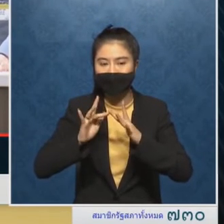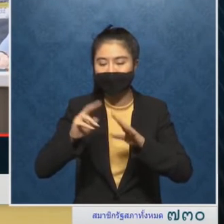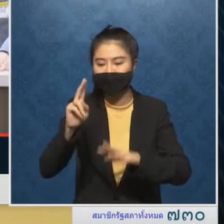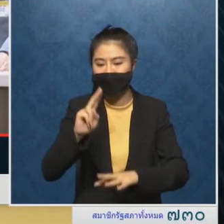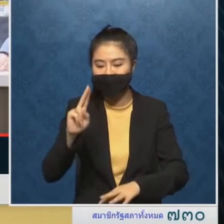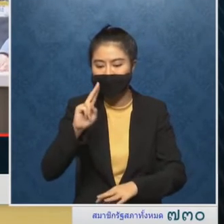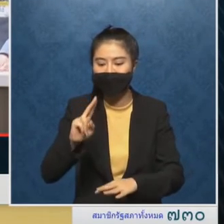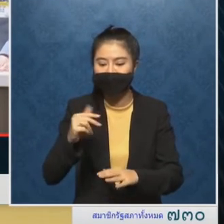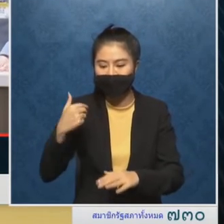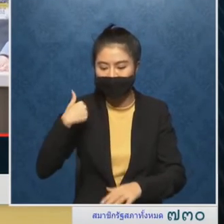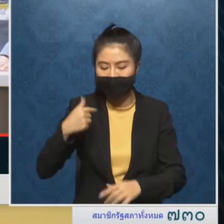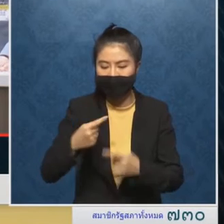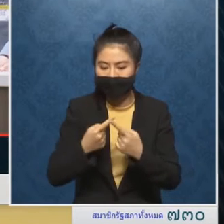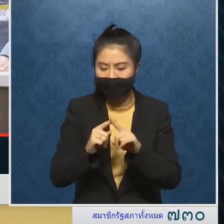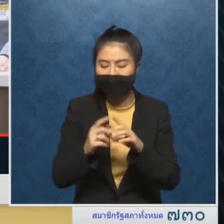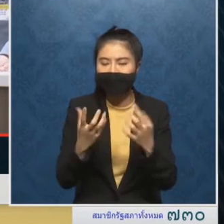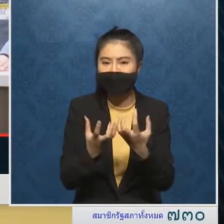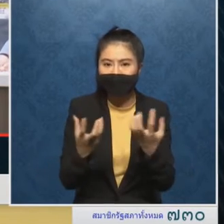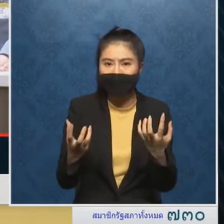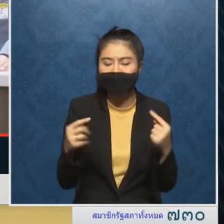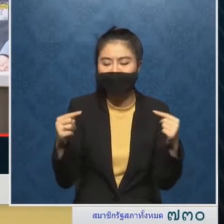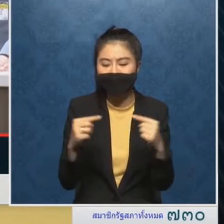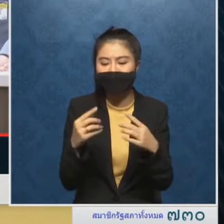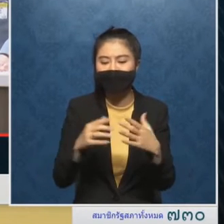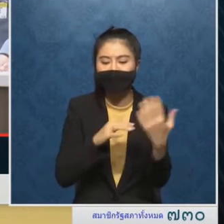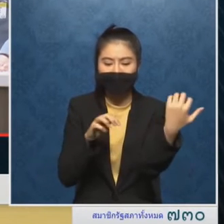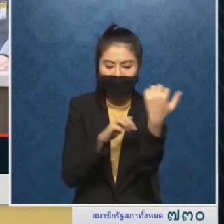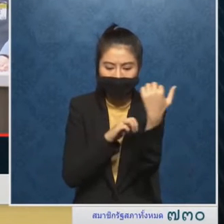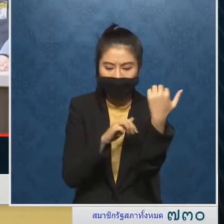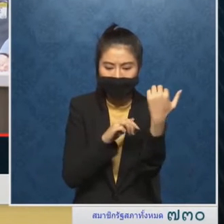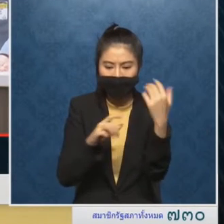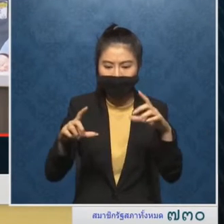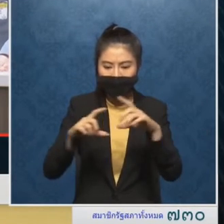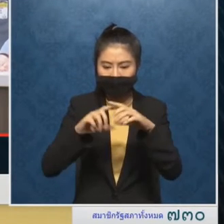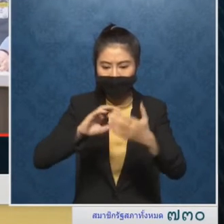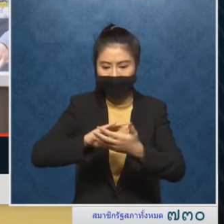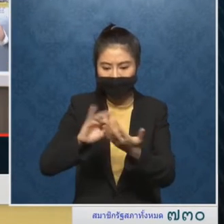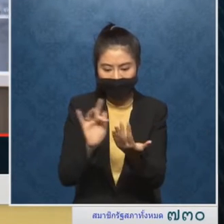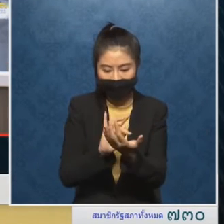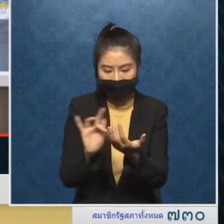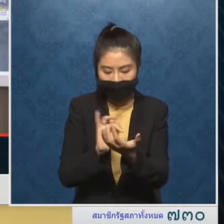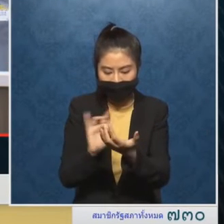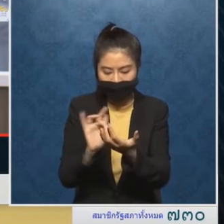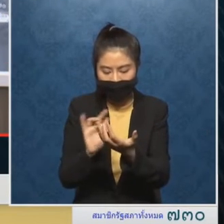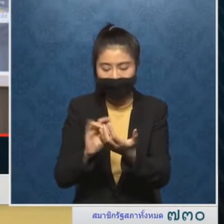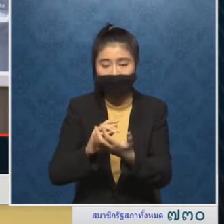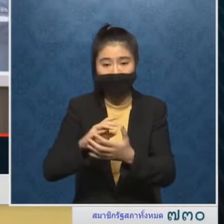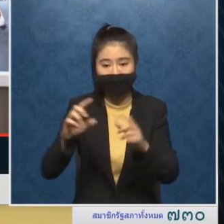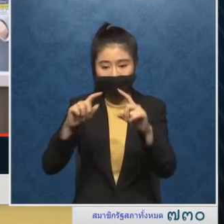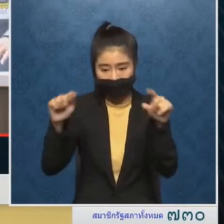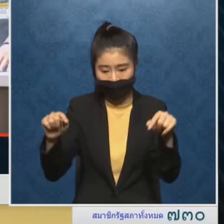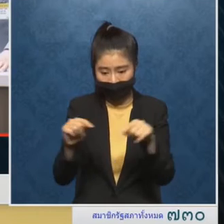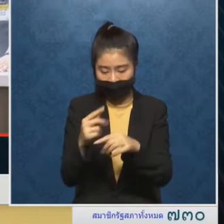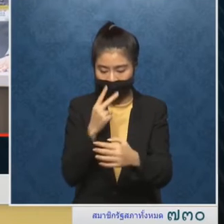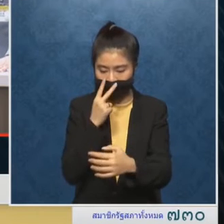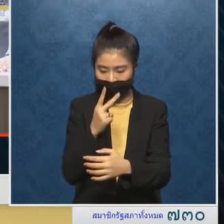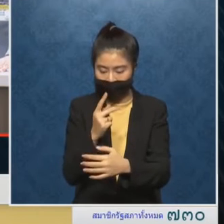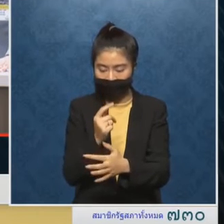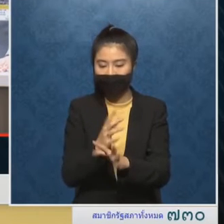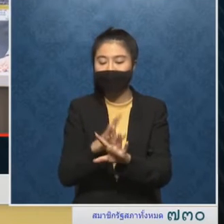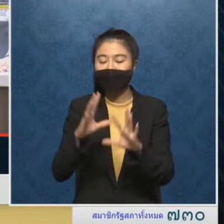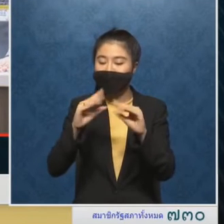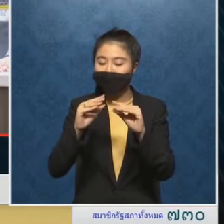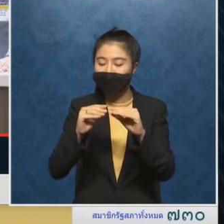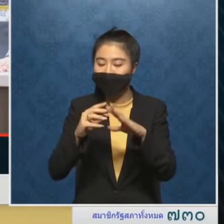่ไมมกพดถง วสิรุอุปกรณคอมพิวเตอรหรอแบเล็ที่จำเป็น จะตองมคณภาพ ที่ดี ofต่อการใช้งาน